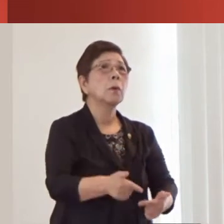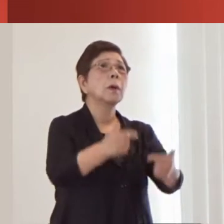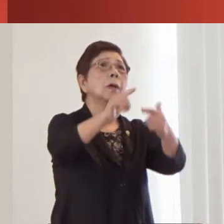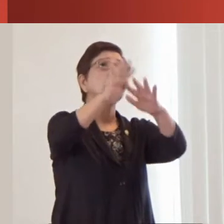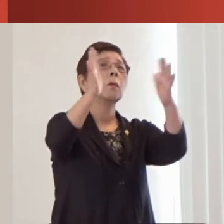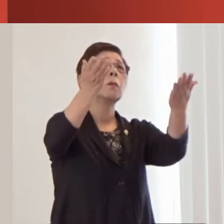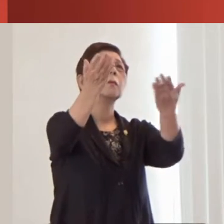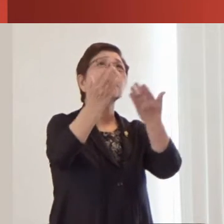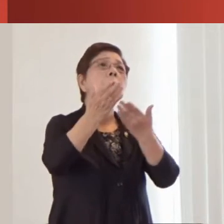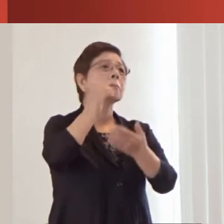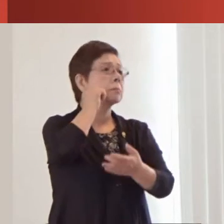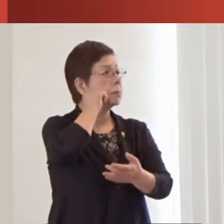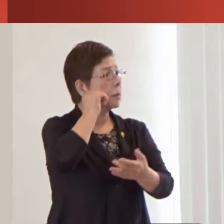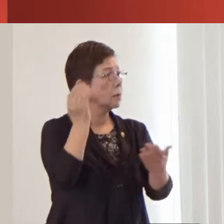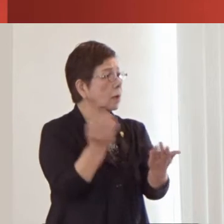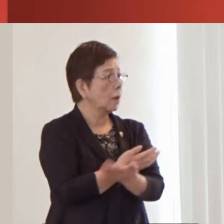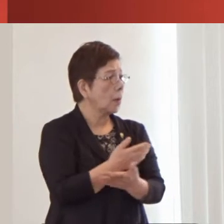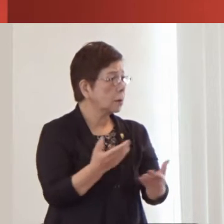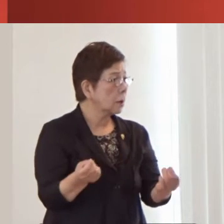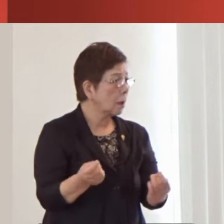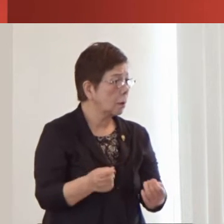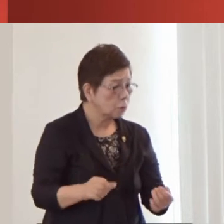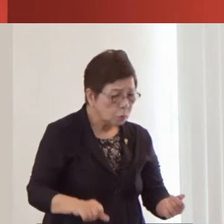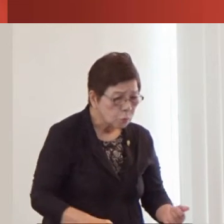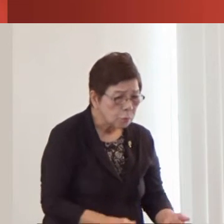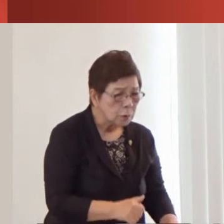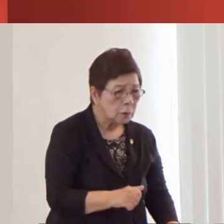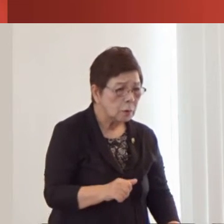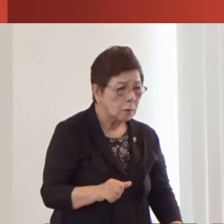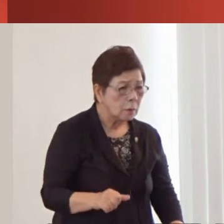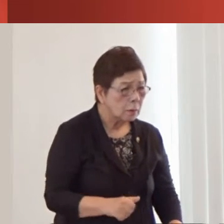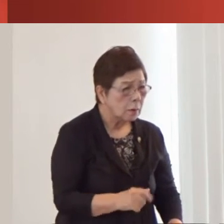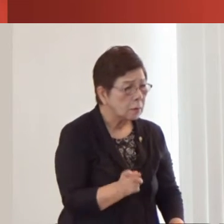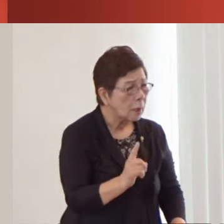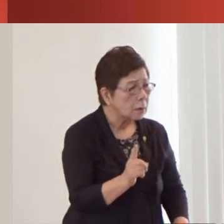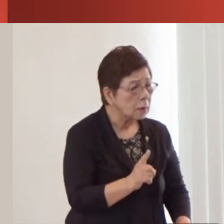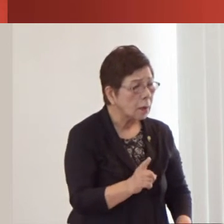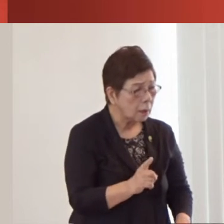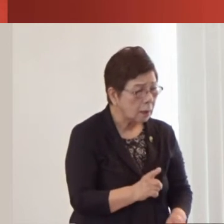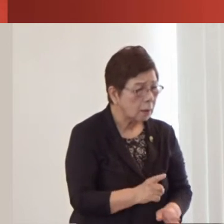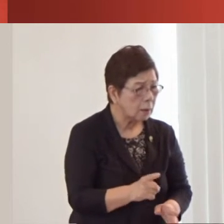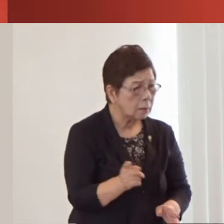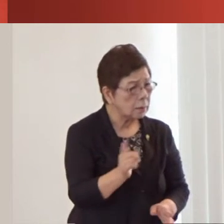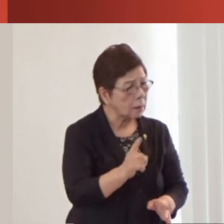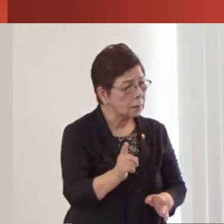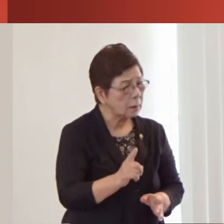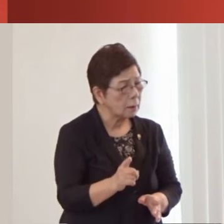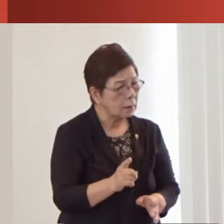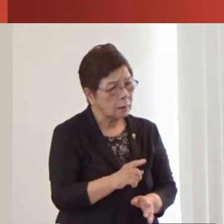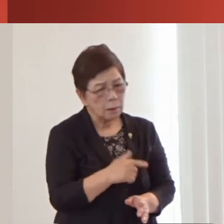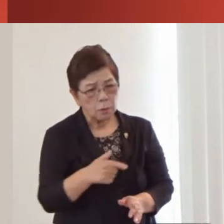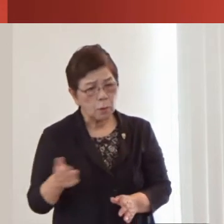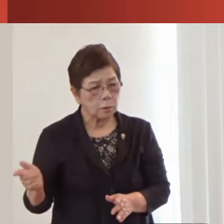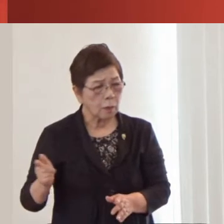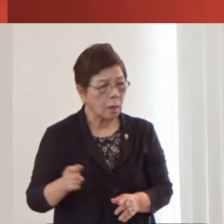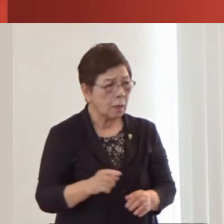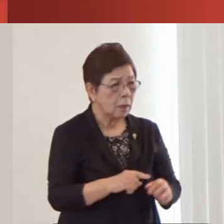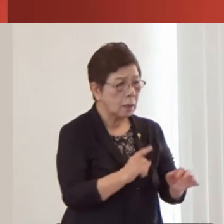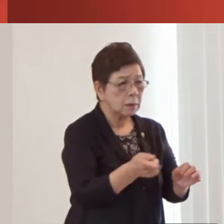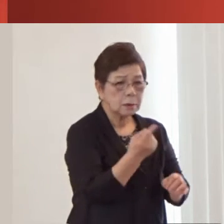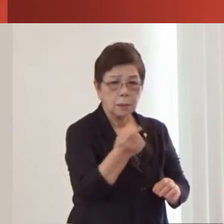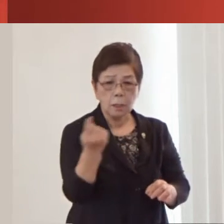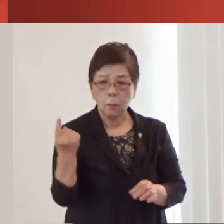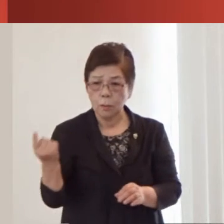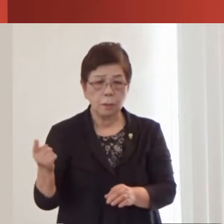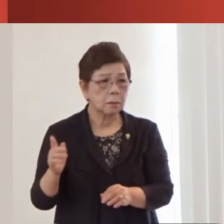ている。罪を犯しているというのは何か犯罪を犯しているということではありません。もちろんそういうことも含まれますけ